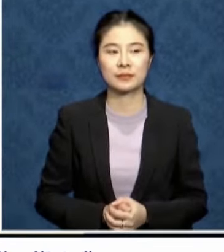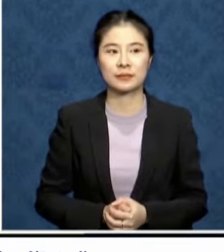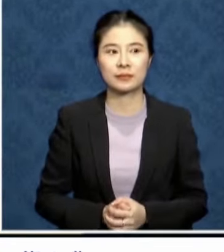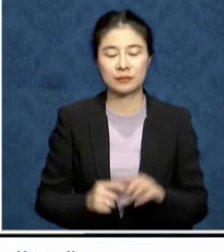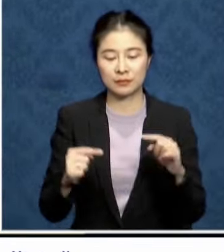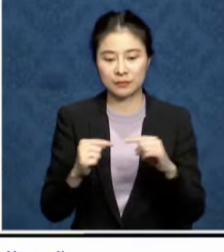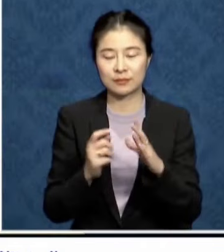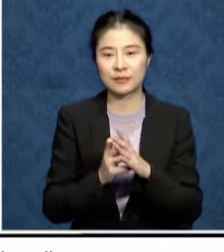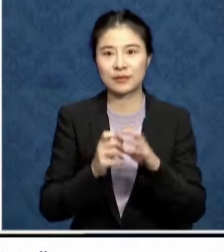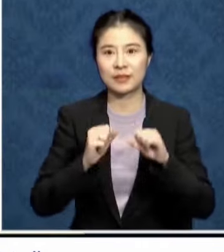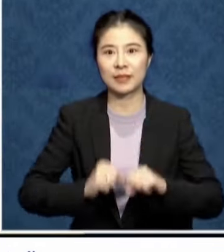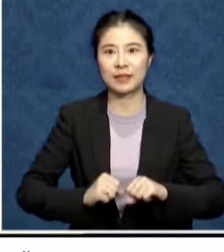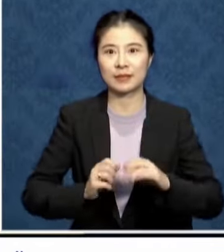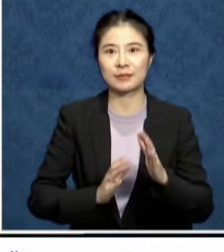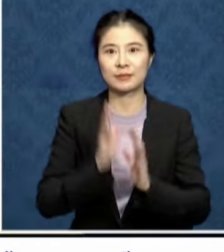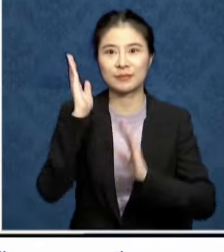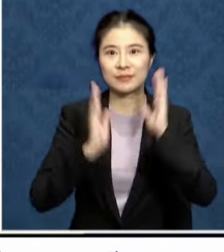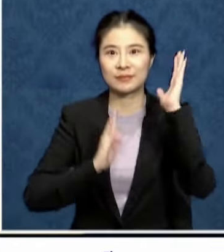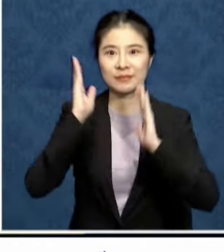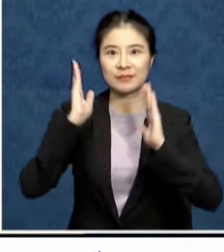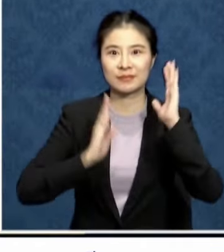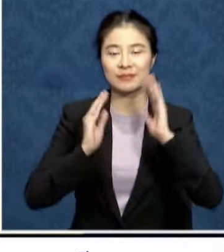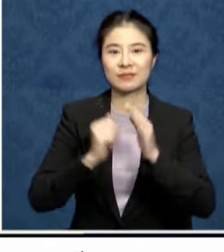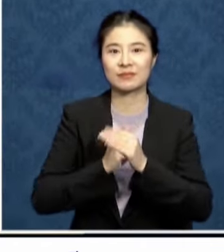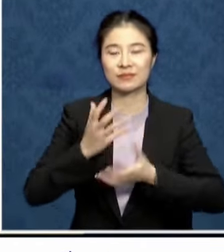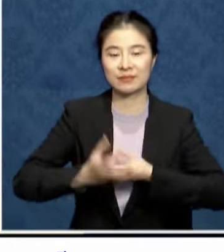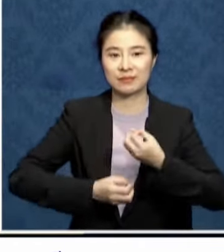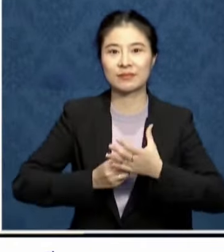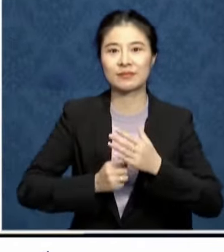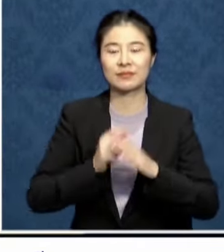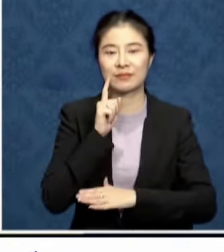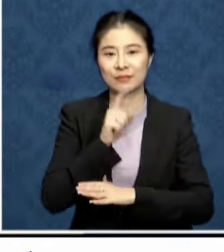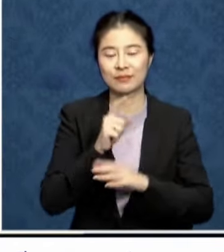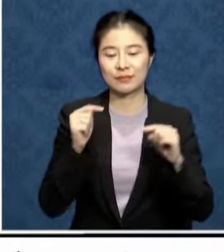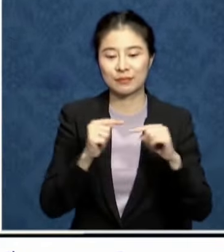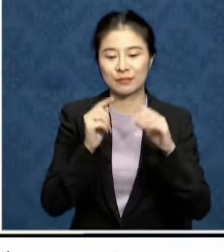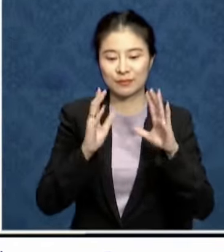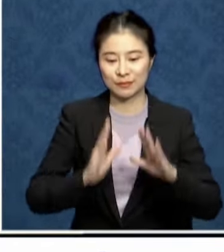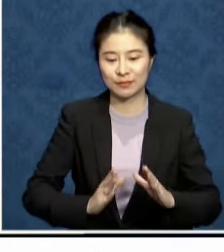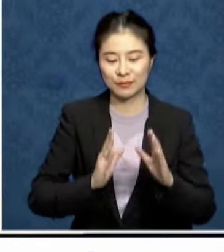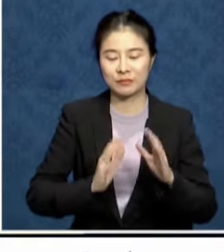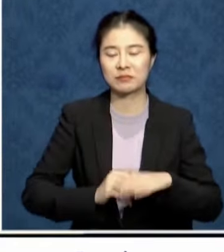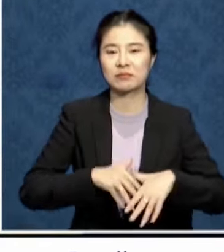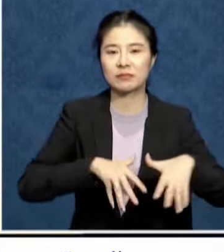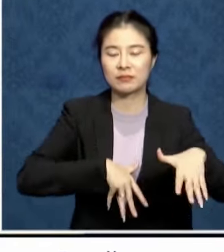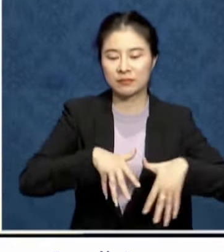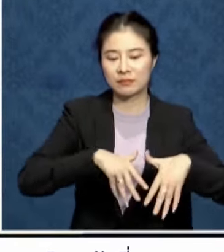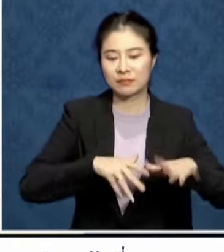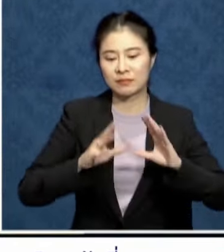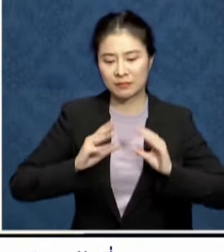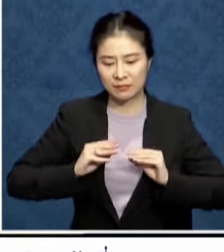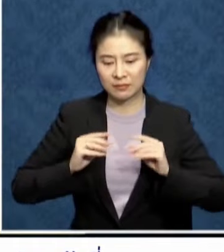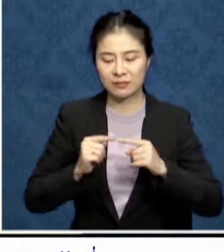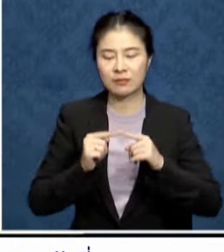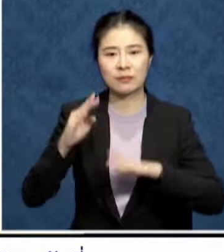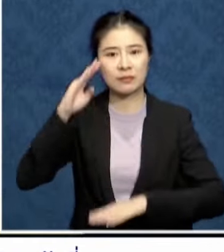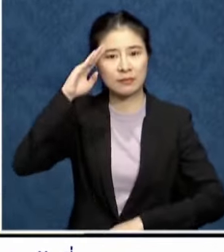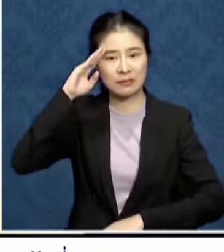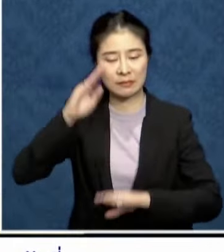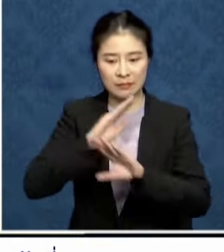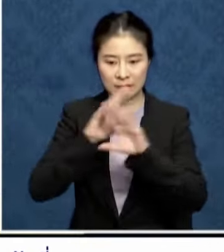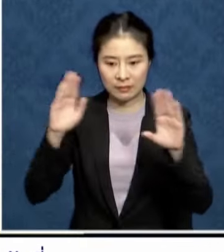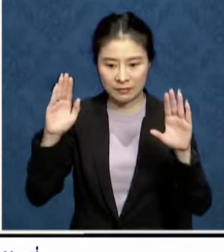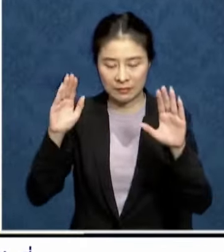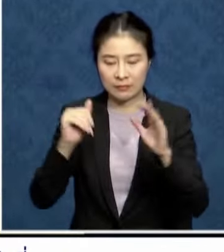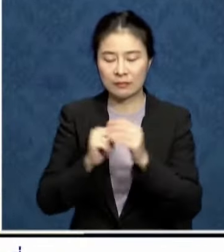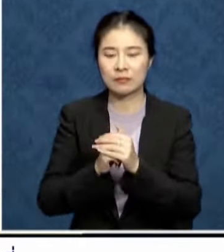ประชามติครับเพื่อสอบถามประชาชนว่าเห็นด้วยหรือไม่ให้มีการยกเลิกการเกณฑ์ทหารสมมุติประเทศเราครับมีจำนวนผู้ที่มีสิทธิ์ออกเสียง